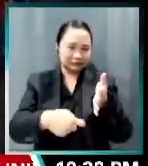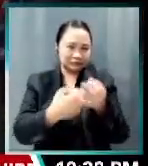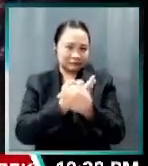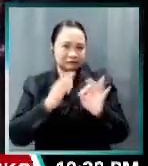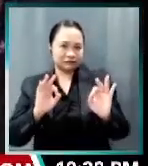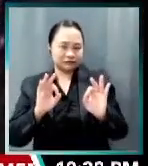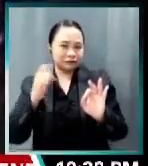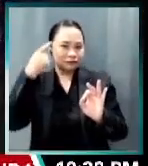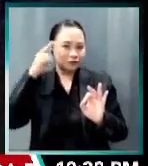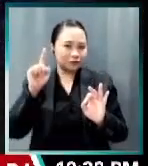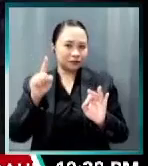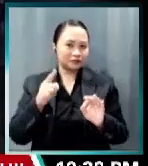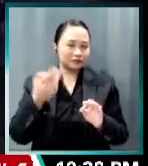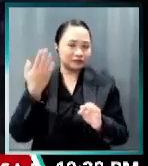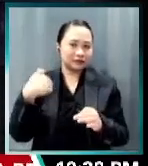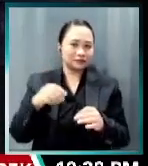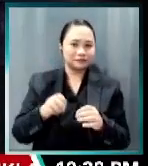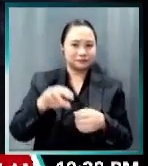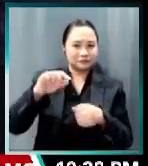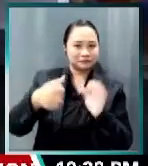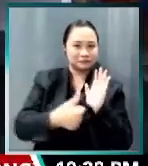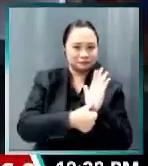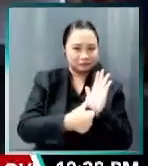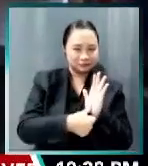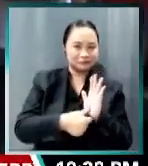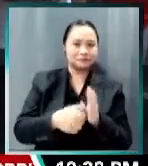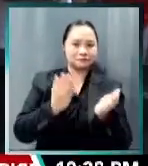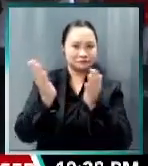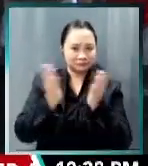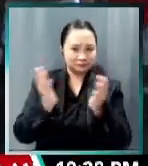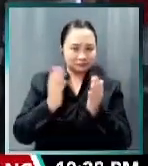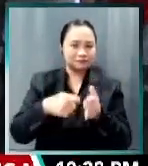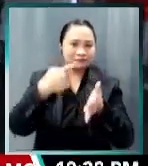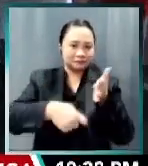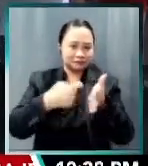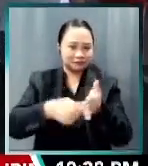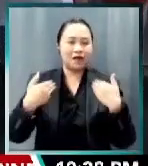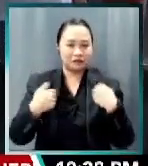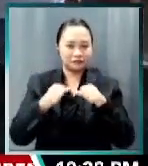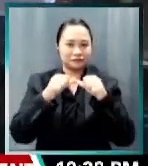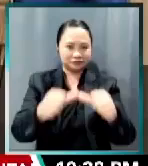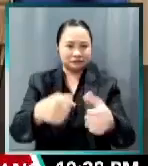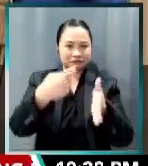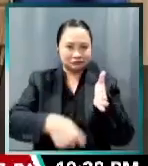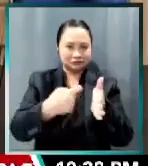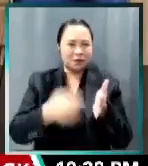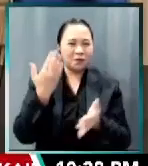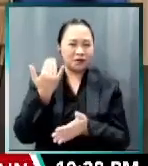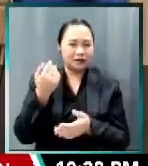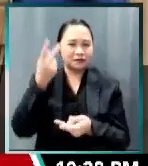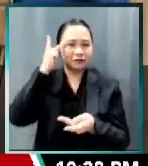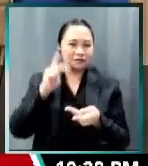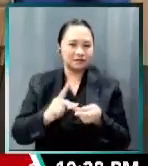na nagsilbi noong eleksyon 2022. Sa kanyang veto message, sinabi ng Pangulo na malaki kasi ang mawawalang kita ng